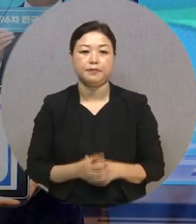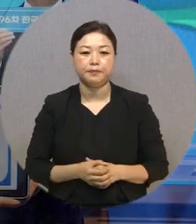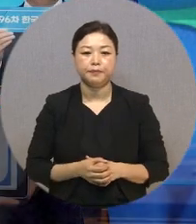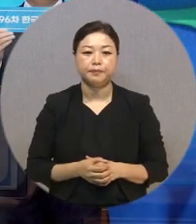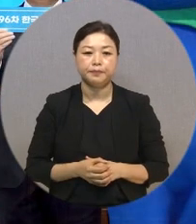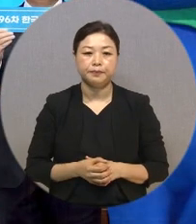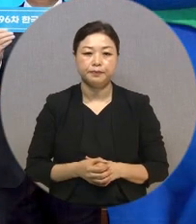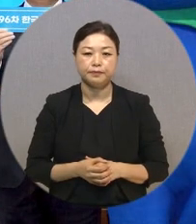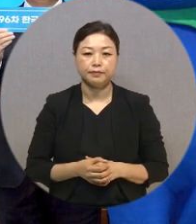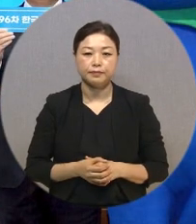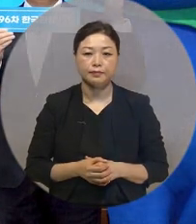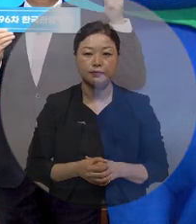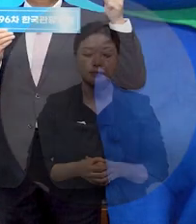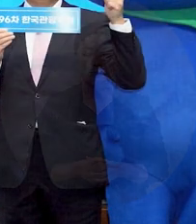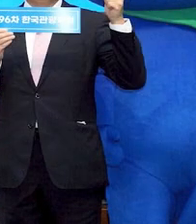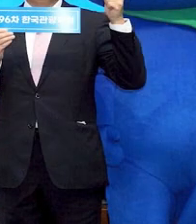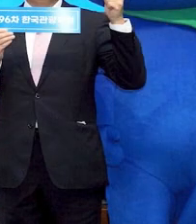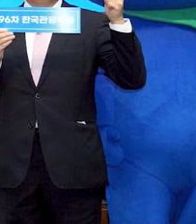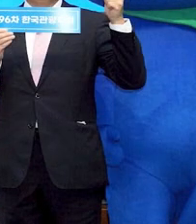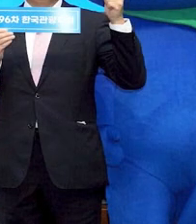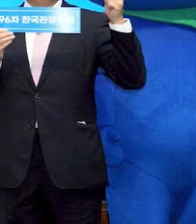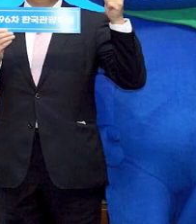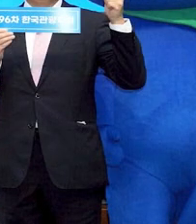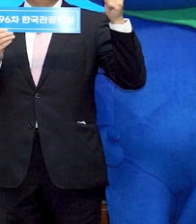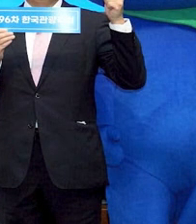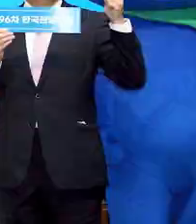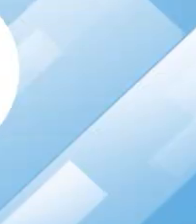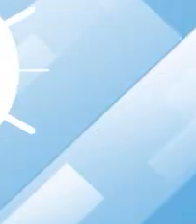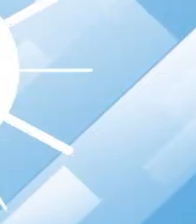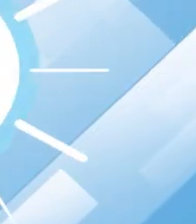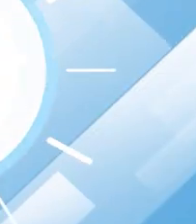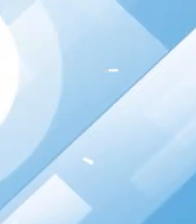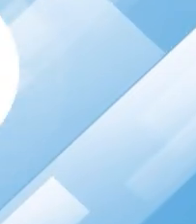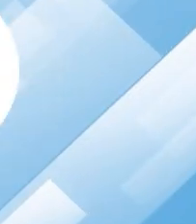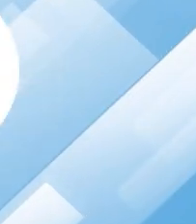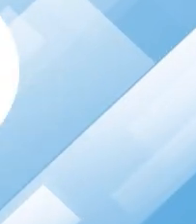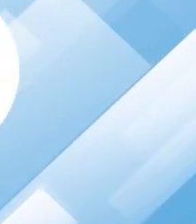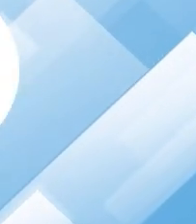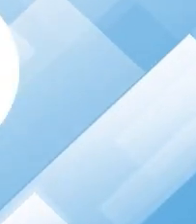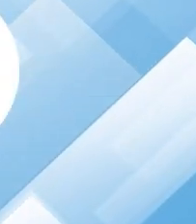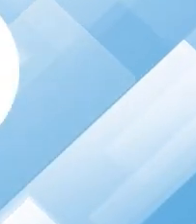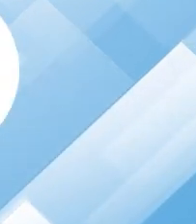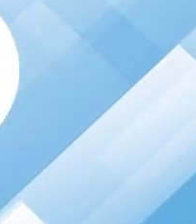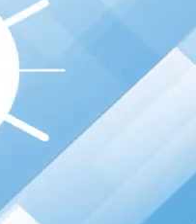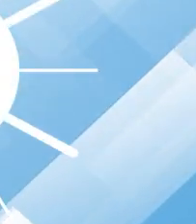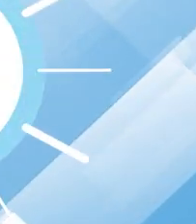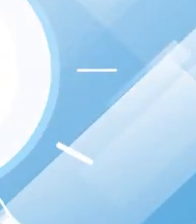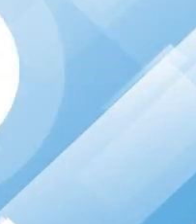복지TV 뉴스 김재상입니다.